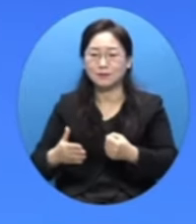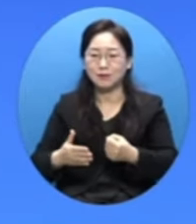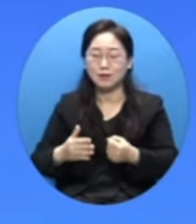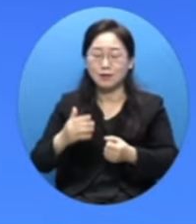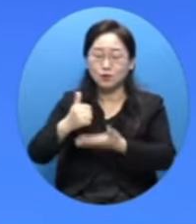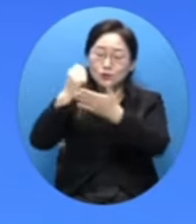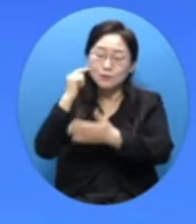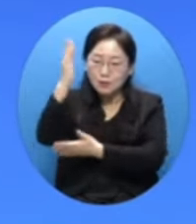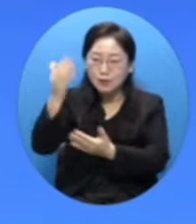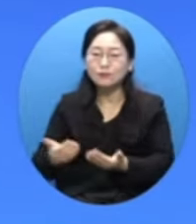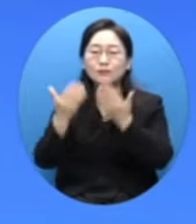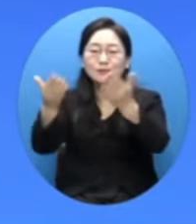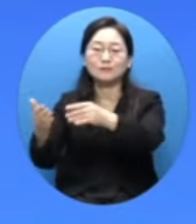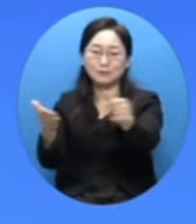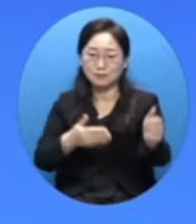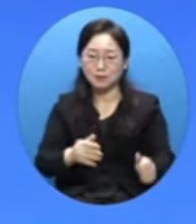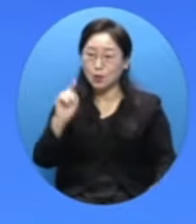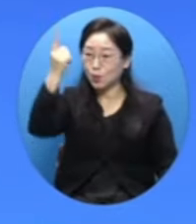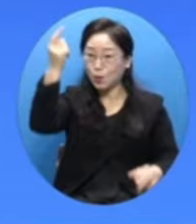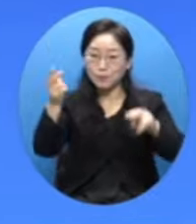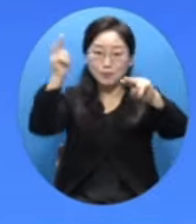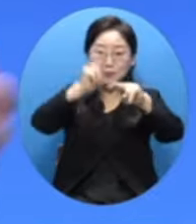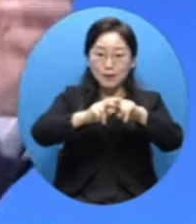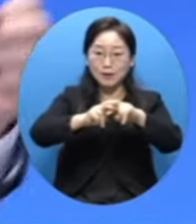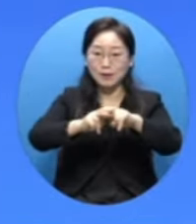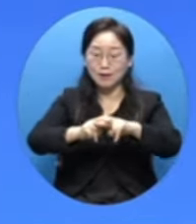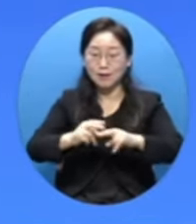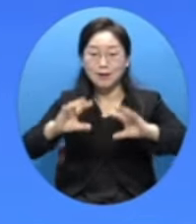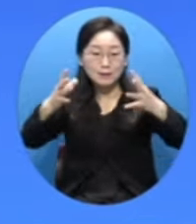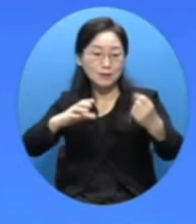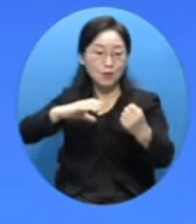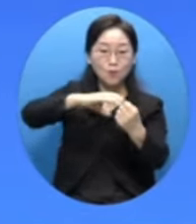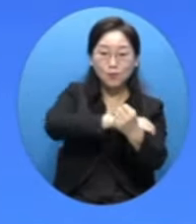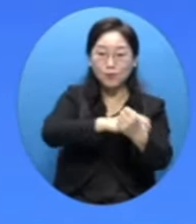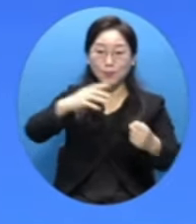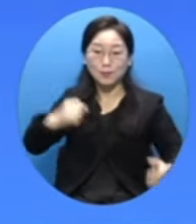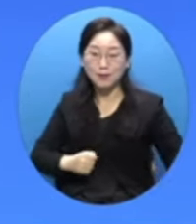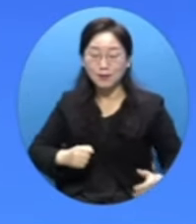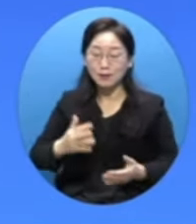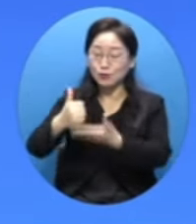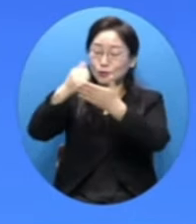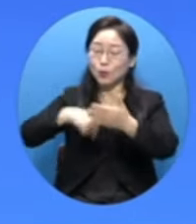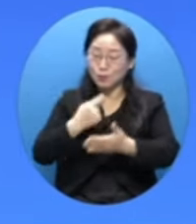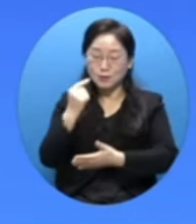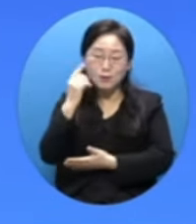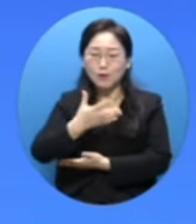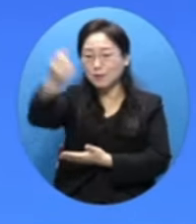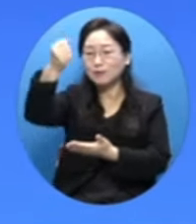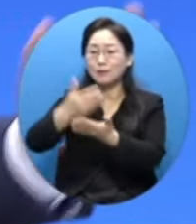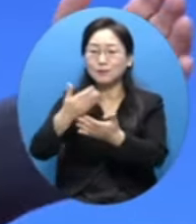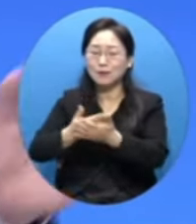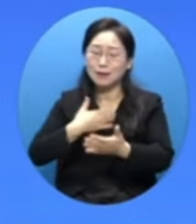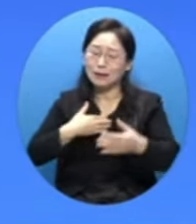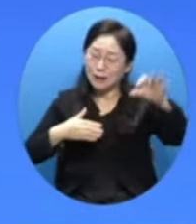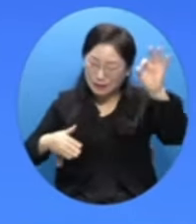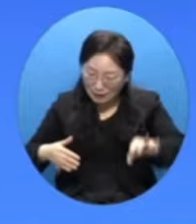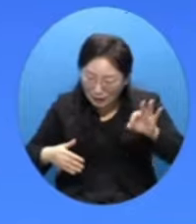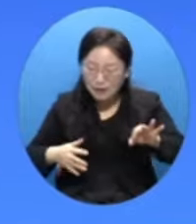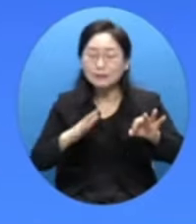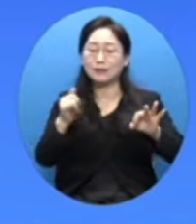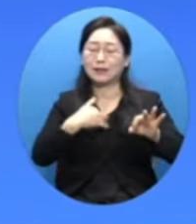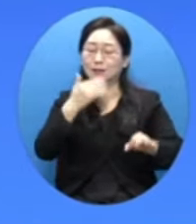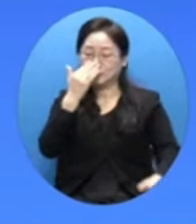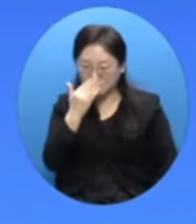영광을 돌리시기 바랍니다. 높은 자리에 올라갔을 때 세상 권력을 주었을 때 주님만이 홀로 영광 받으시옵소서. 나는 아무것도 아닙니다.